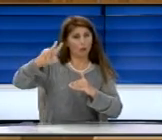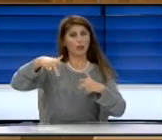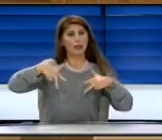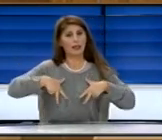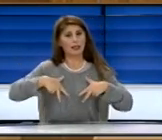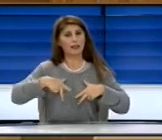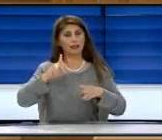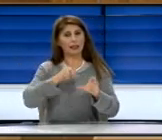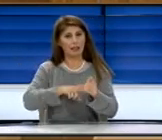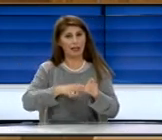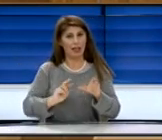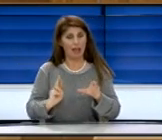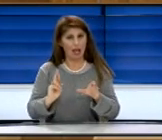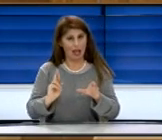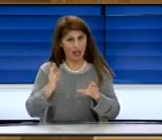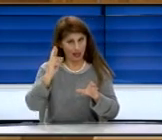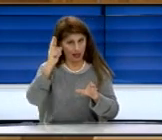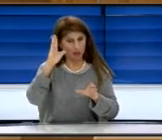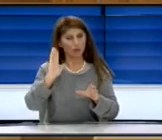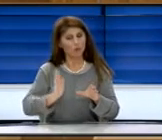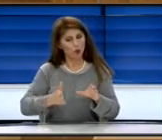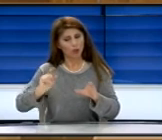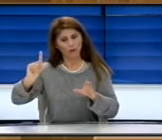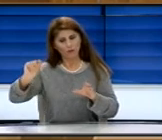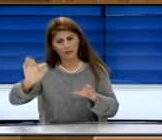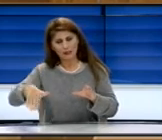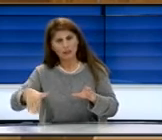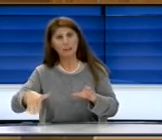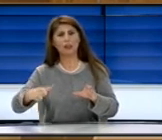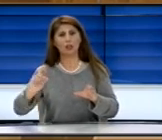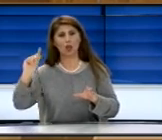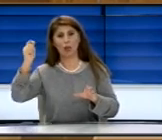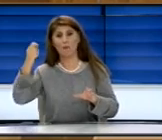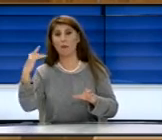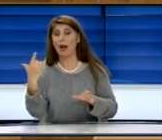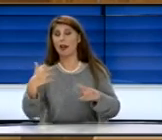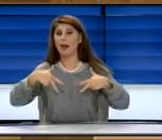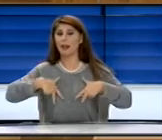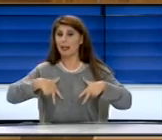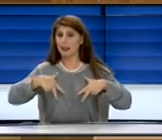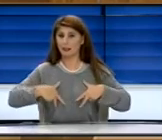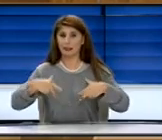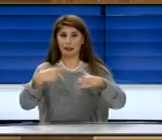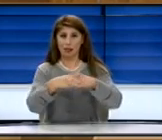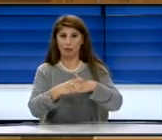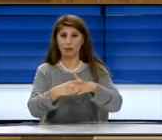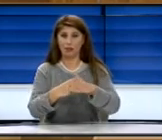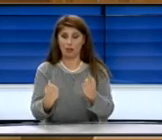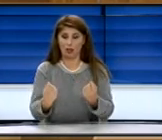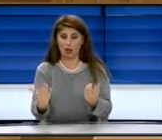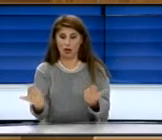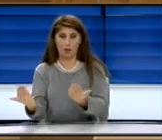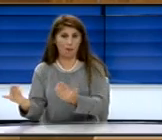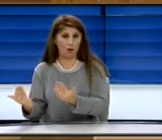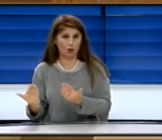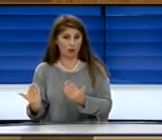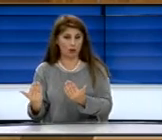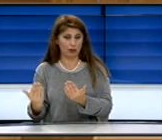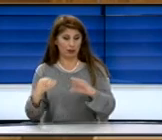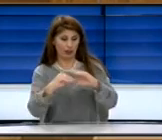εταιρεία ενέργειας μπορεί να δίνει φθηνό ρεύμα. Όμως μια κρατική τράπεζα για να προσελκύει καταθέσεις